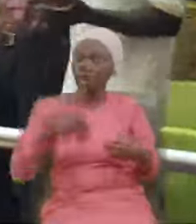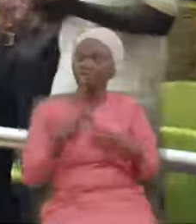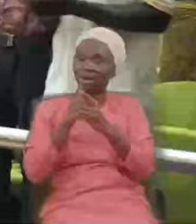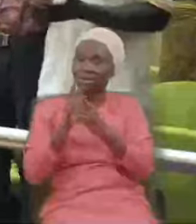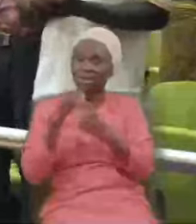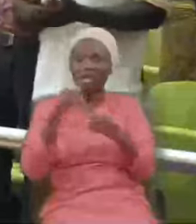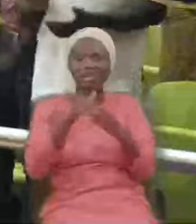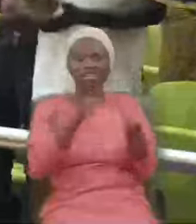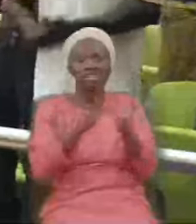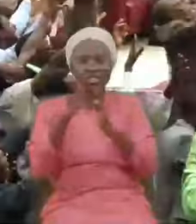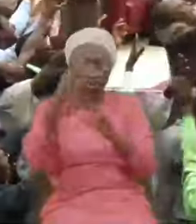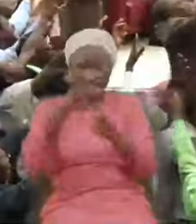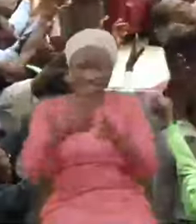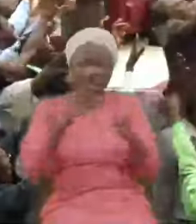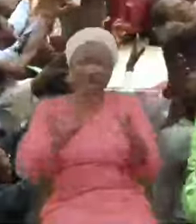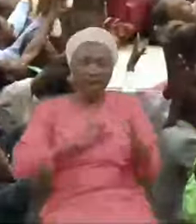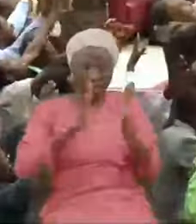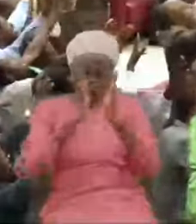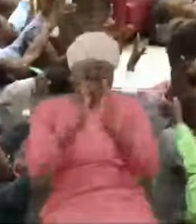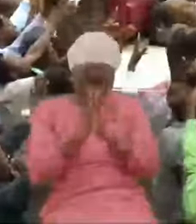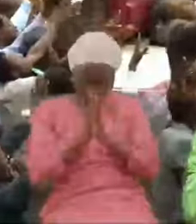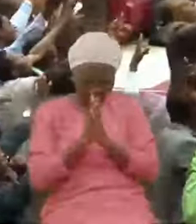de Jésus, j'ai prié.